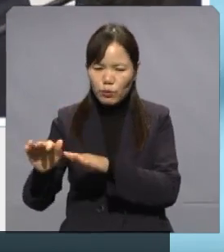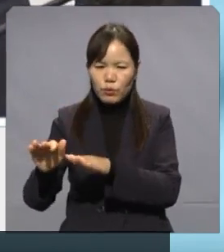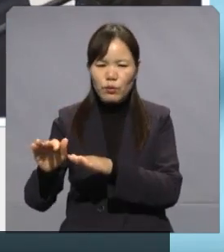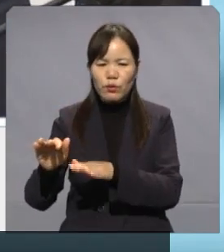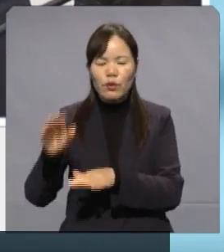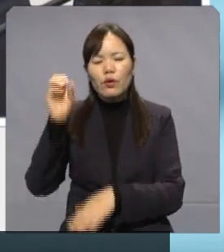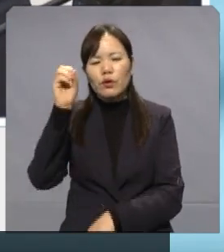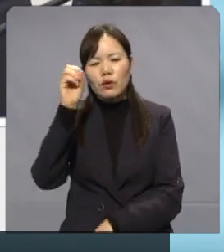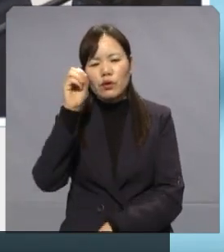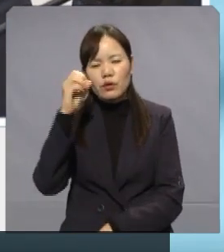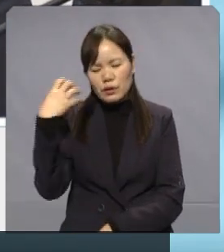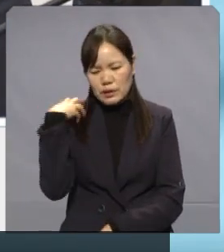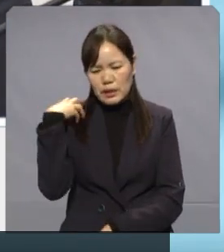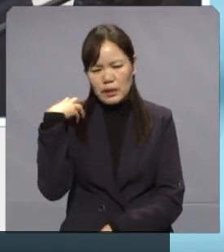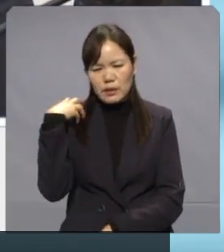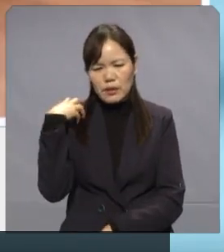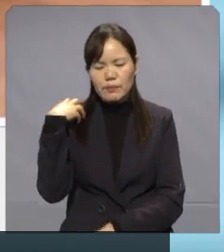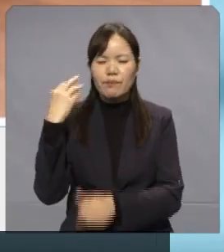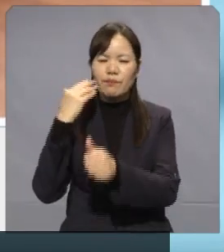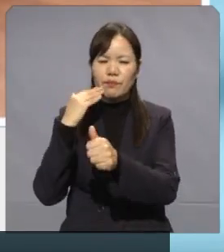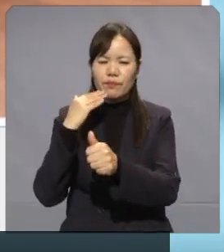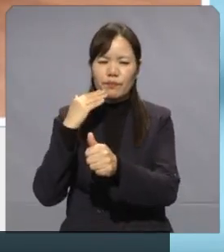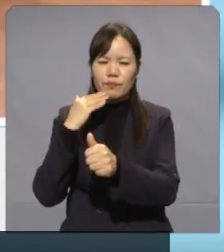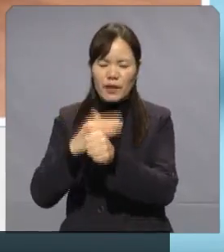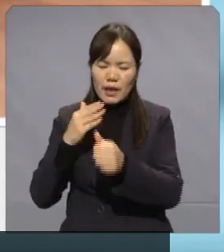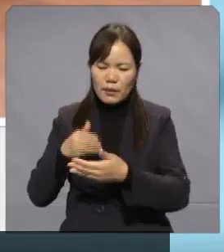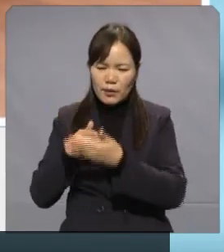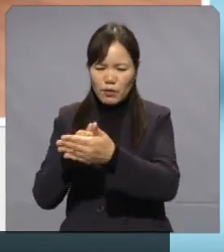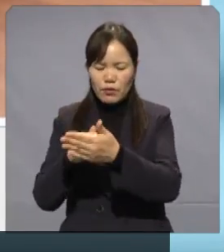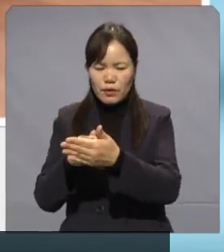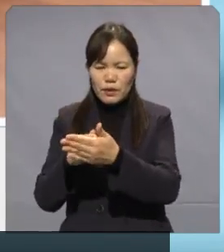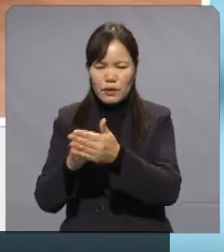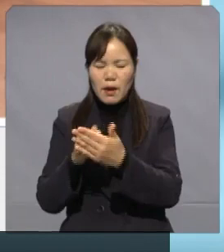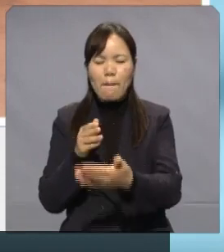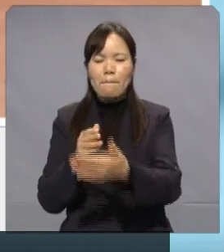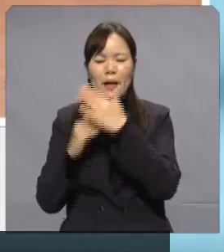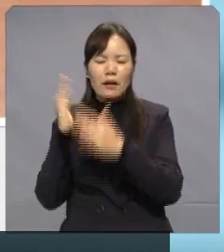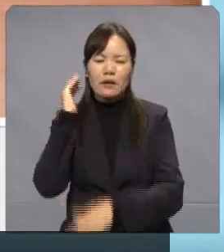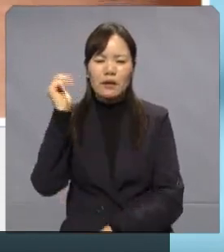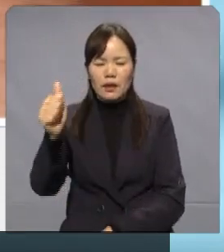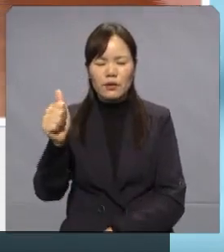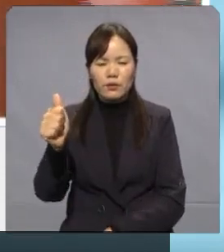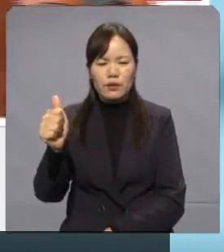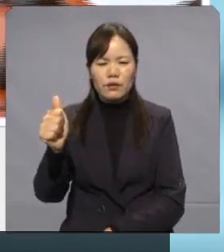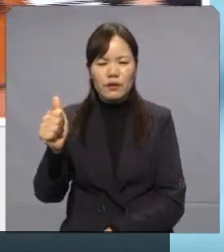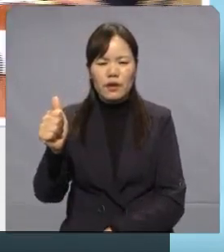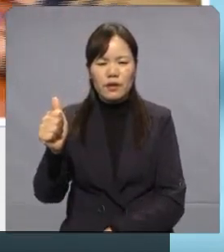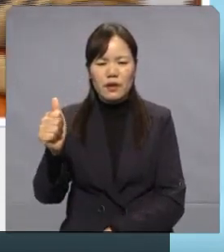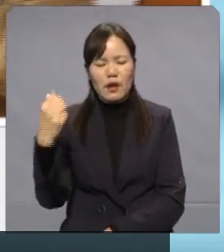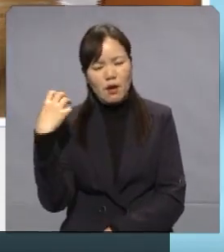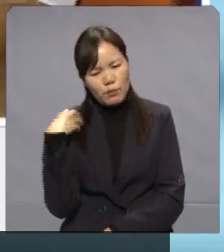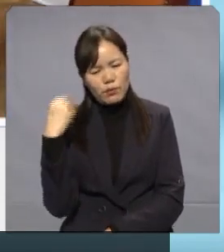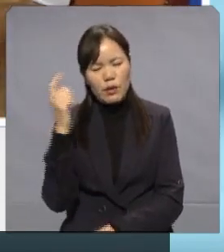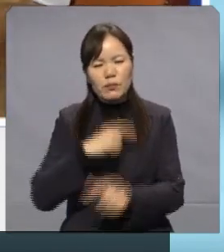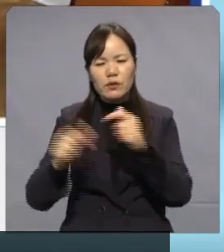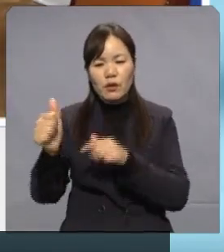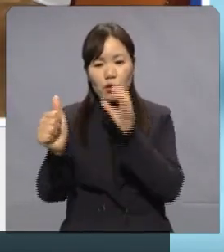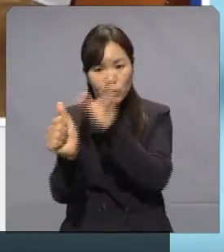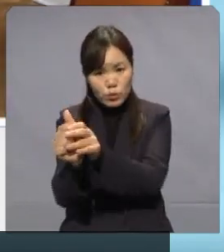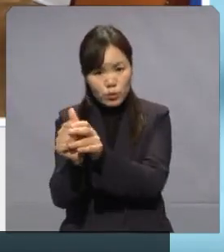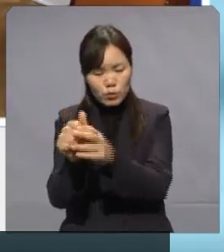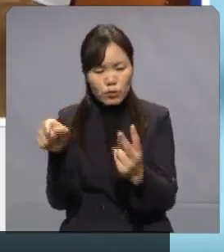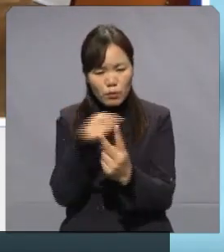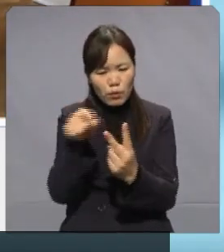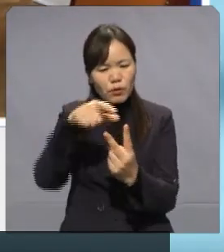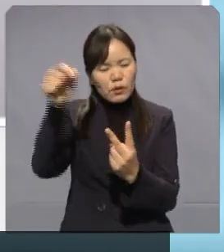이 책임을 해임 건의안을 거부한 대통령에게 계속 지우면서 그 부담을 쌓아갈지 이건 전략적인 선택의 문제라고 보는데